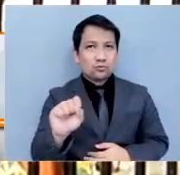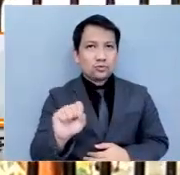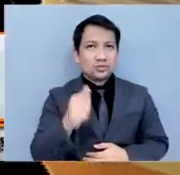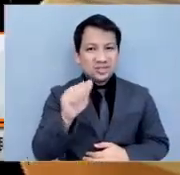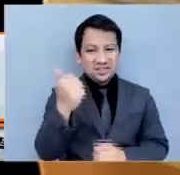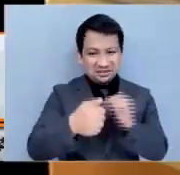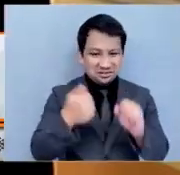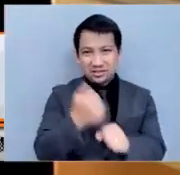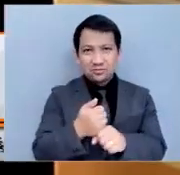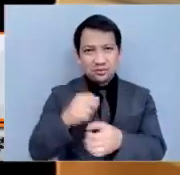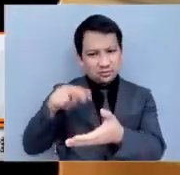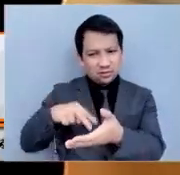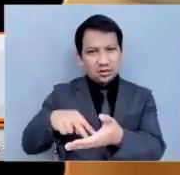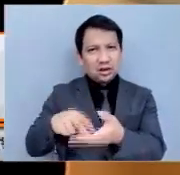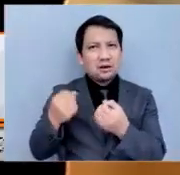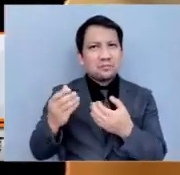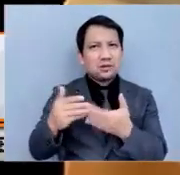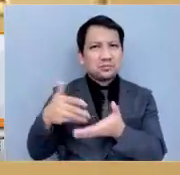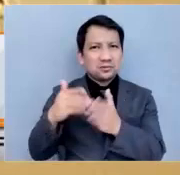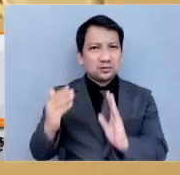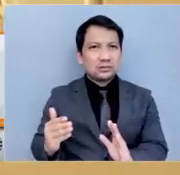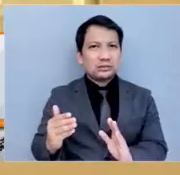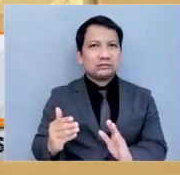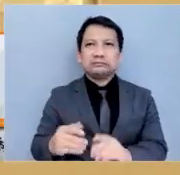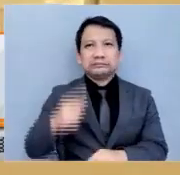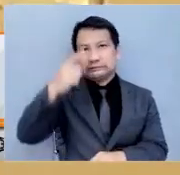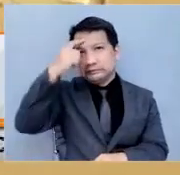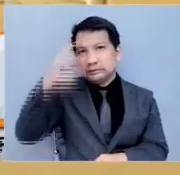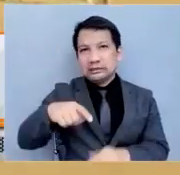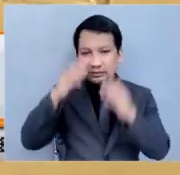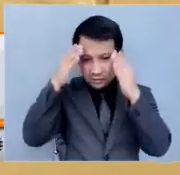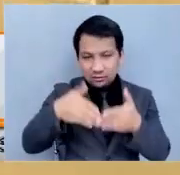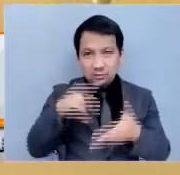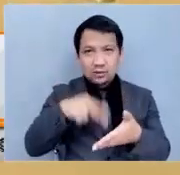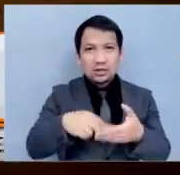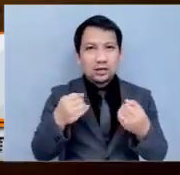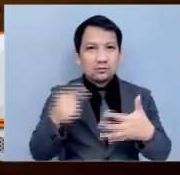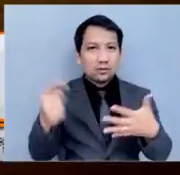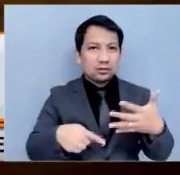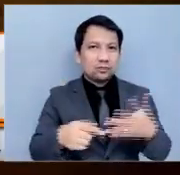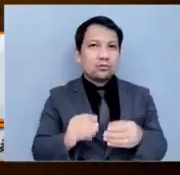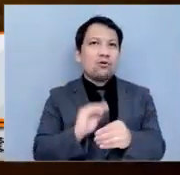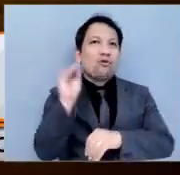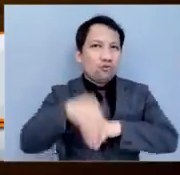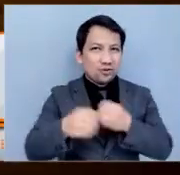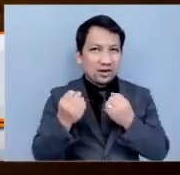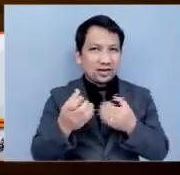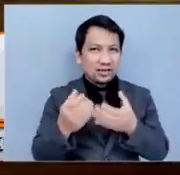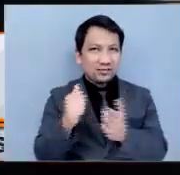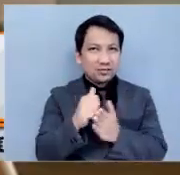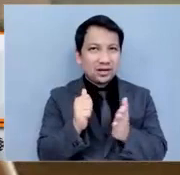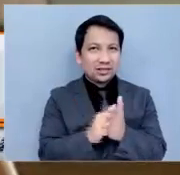pagtuturo, napansin niyang karamihan ng mga estudyante ay hindi makapag-focus dahil nalulunod sa dami ng academic